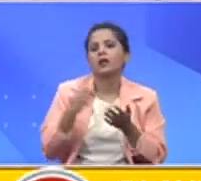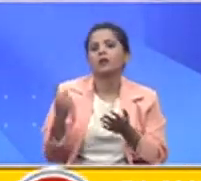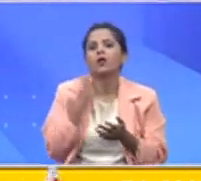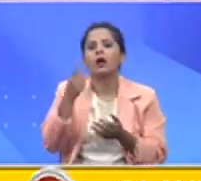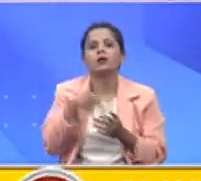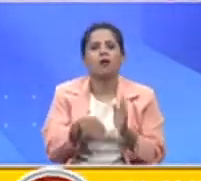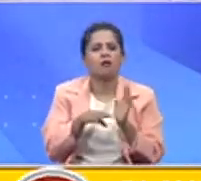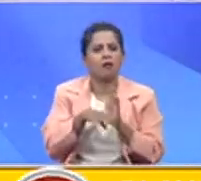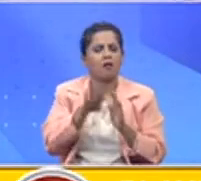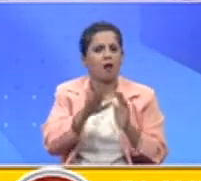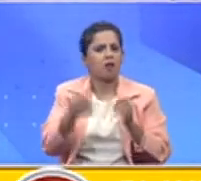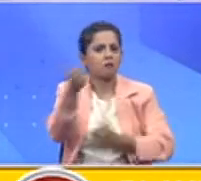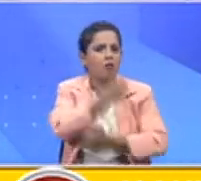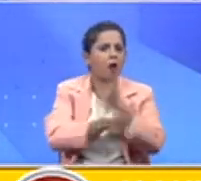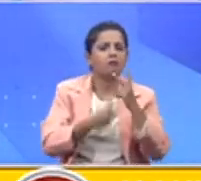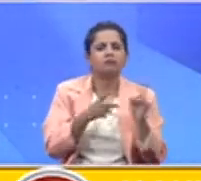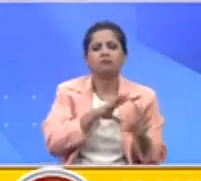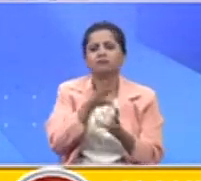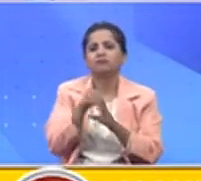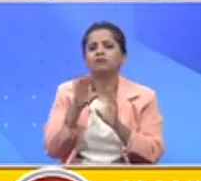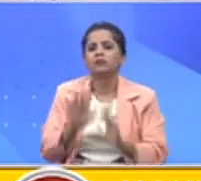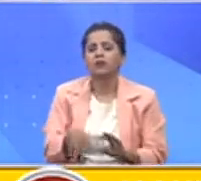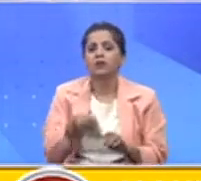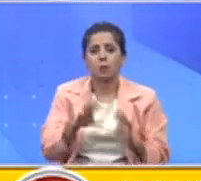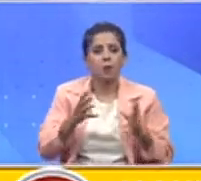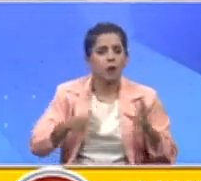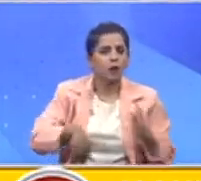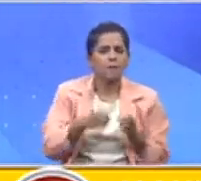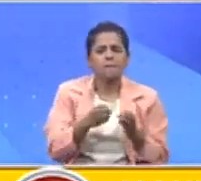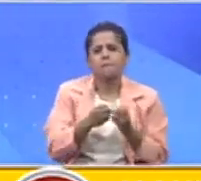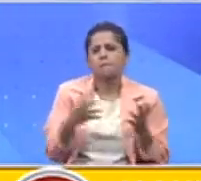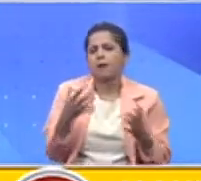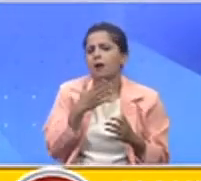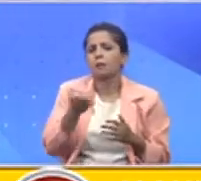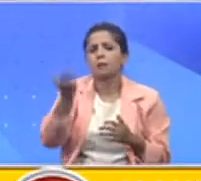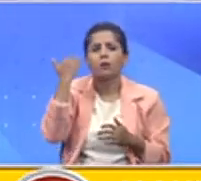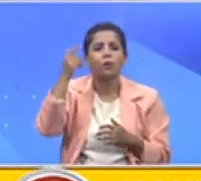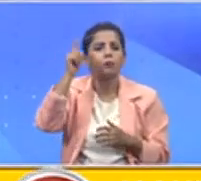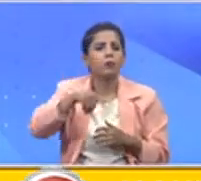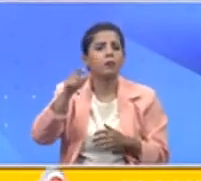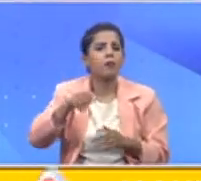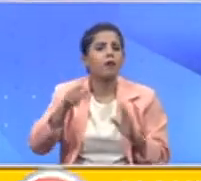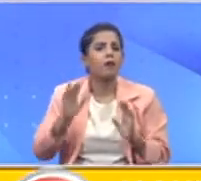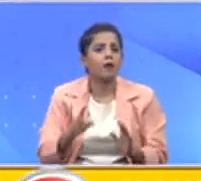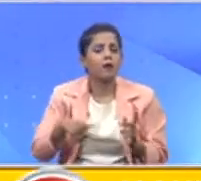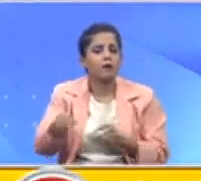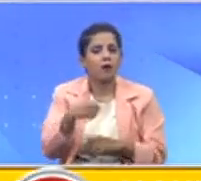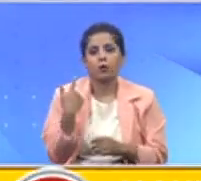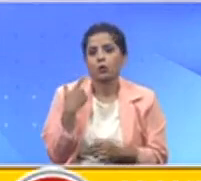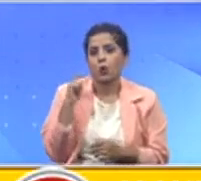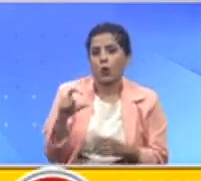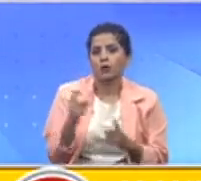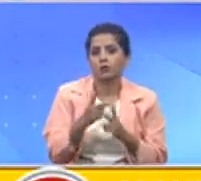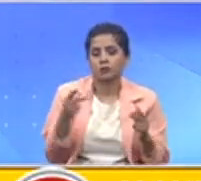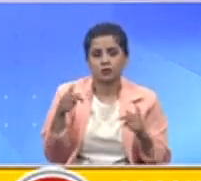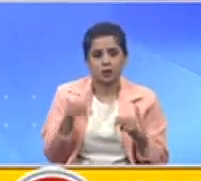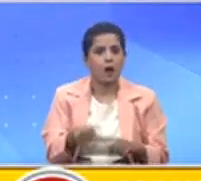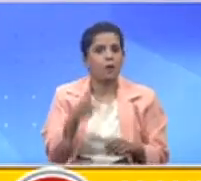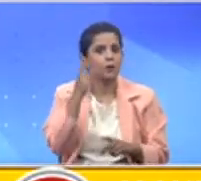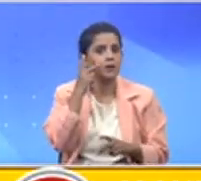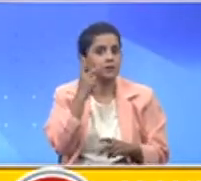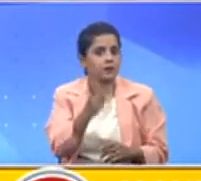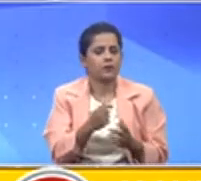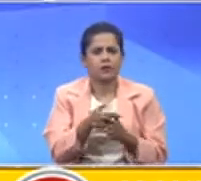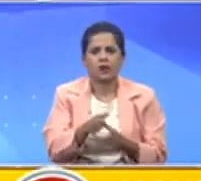लेवल पर खेल रहे हैं फुटबल के कई बड़े पुर्व खिलाडी और कोच आज यहां